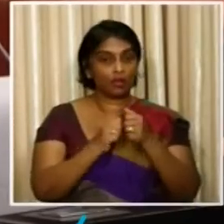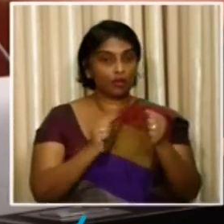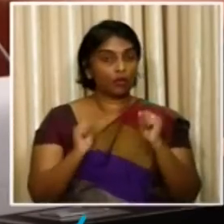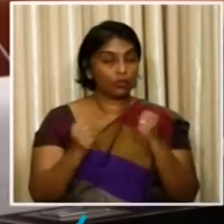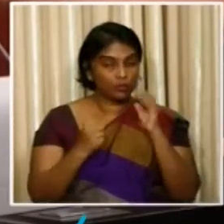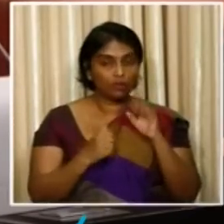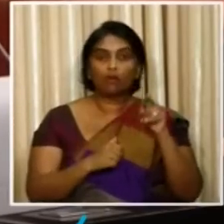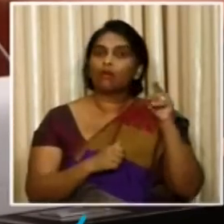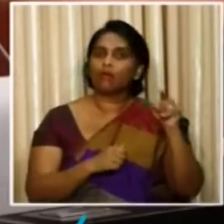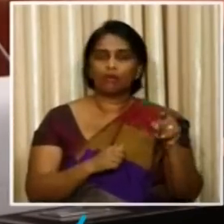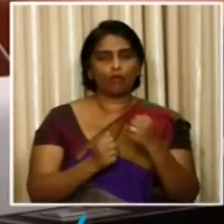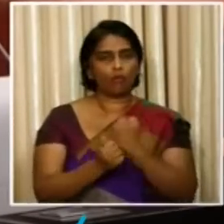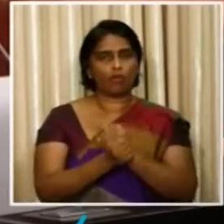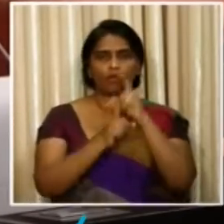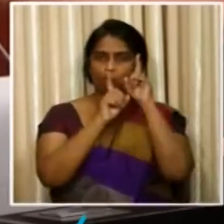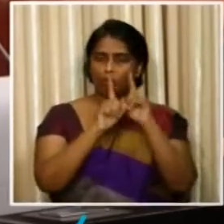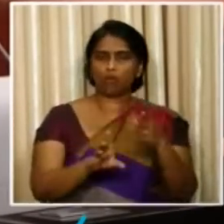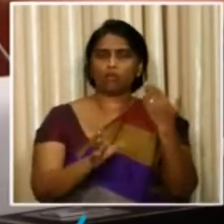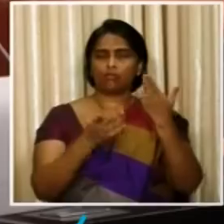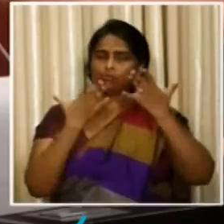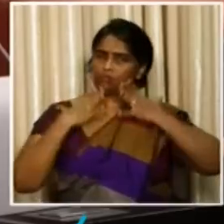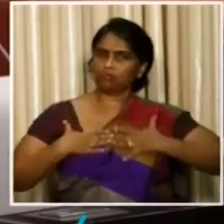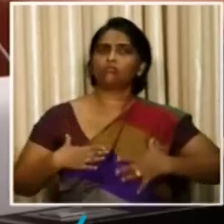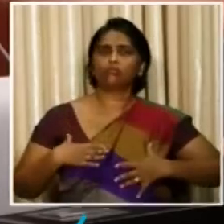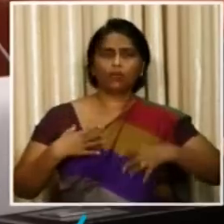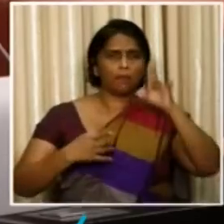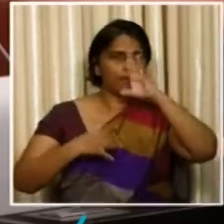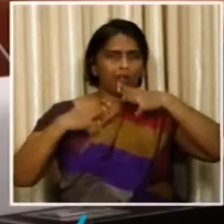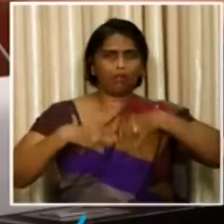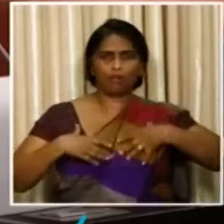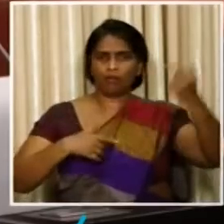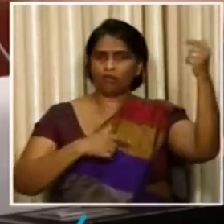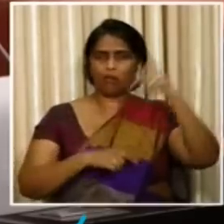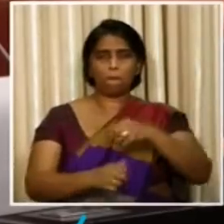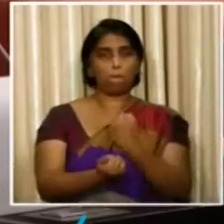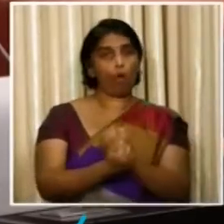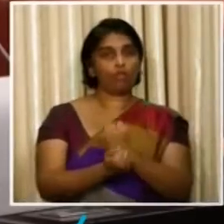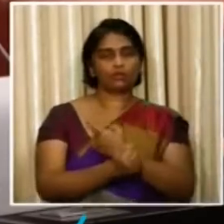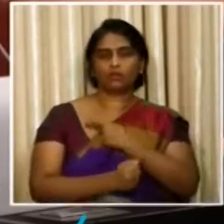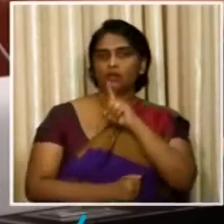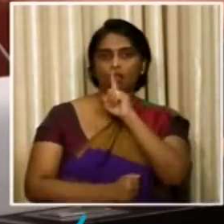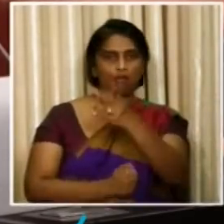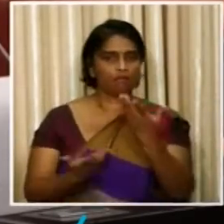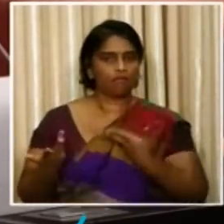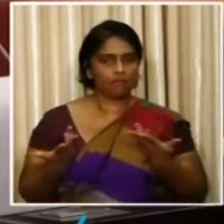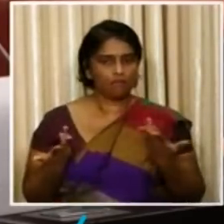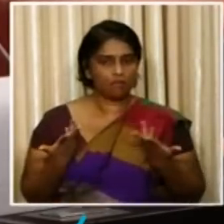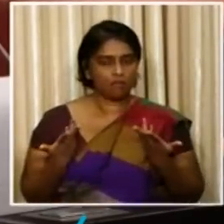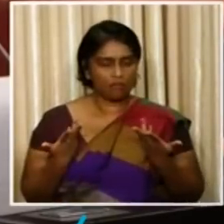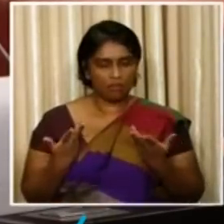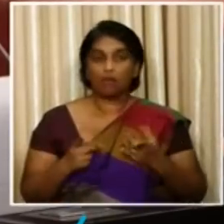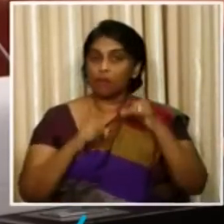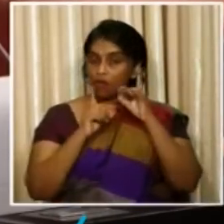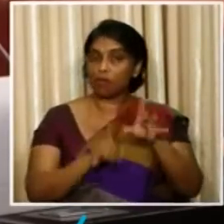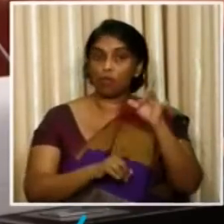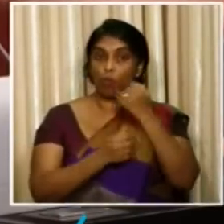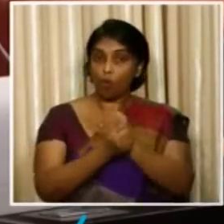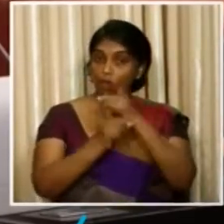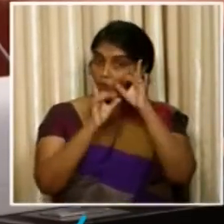சபாநாயகர் உரிய செயற்பாட்டை முன்னெடுக்க வேண்டும் என்றும் நாடாளுமன்ற உறுப்பினர் கஜேந்திரகுமார் பொன்னம்பலம் கோரிக்கை விடுத்தார். இந்த